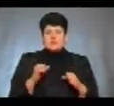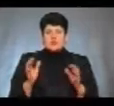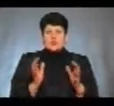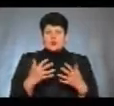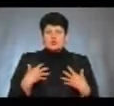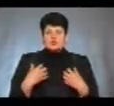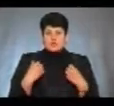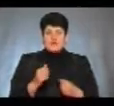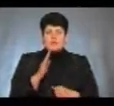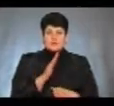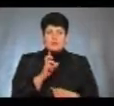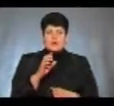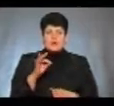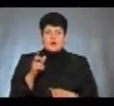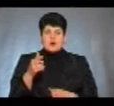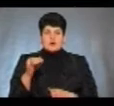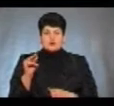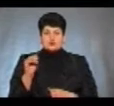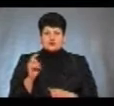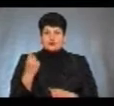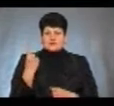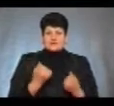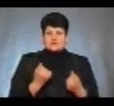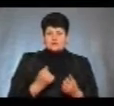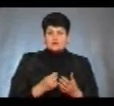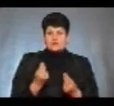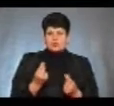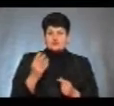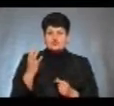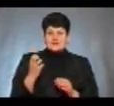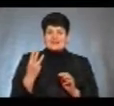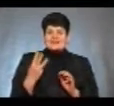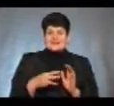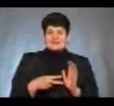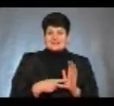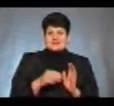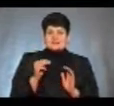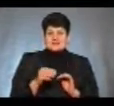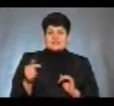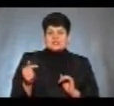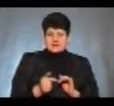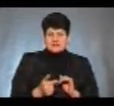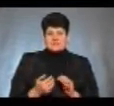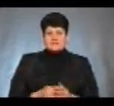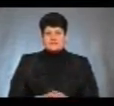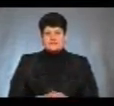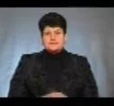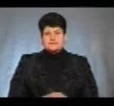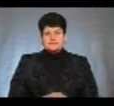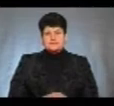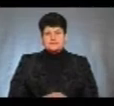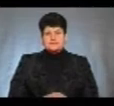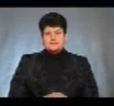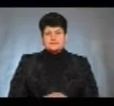здоров'я Володимира Бугайчука, один такий автомобіль вартує 437 тисяч гривень. Анастасія Чичко розповість